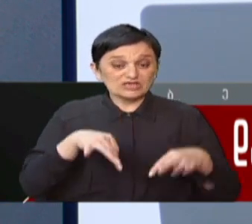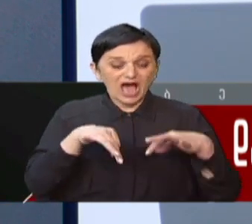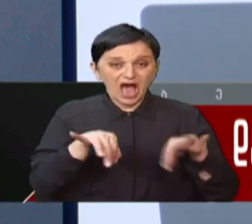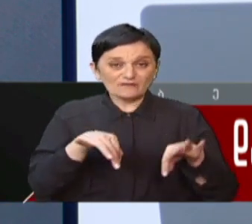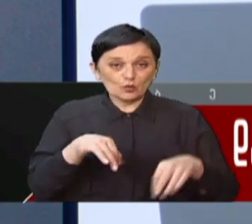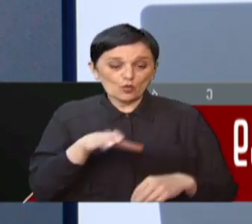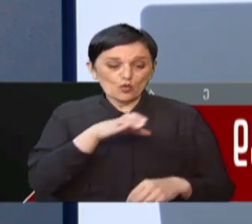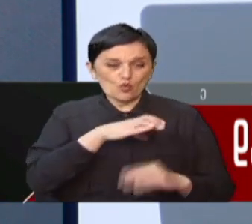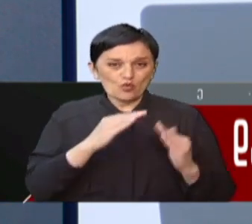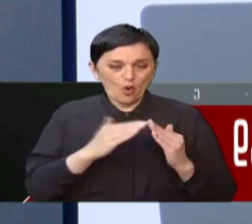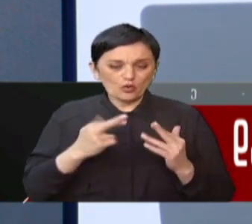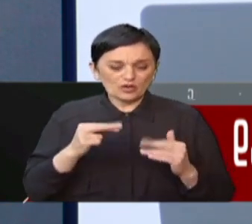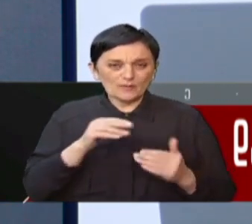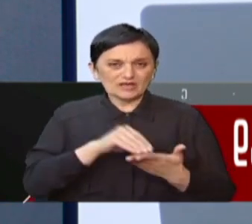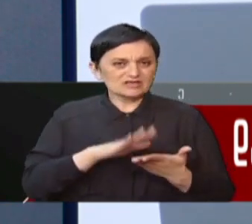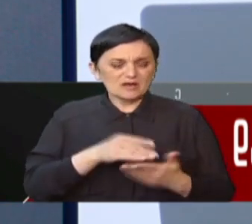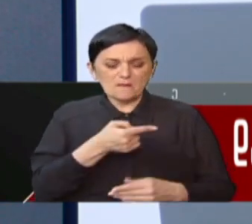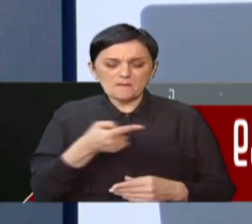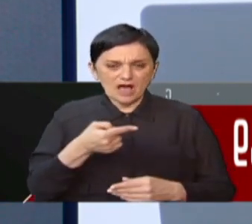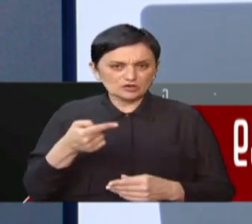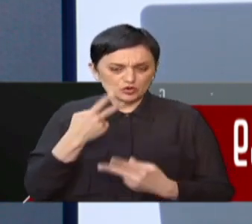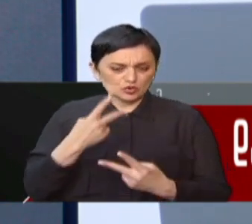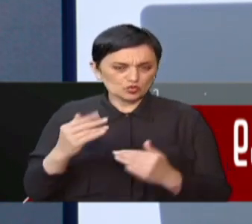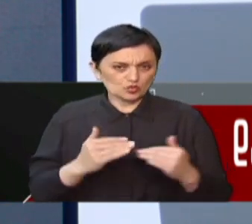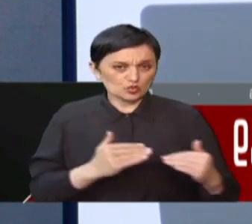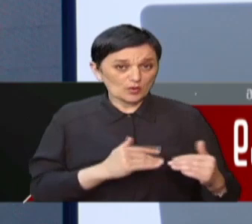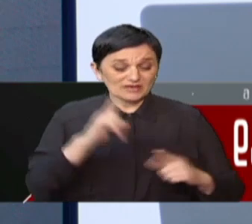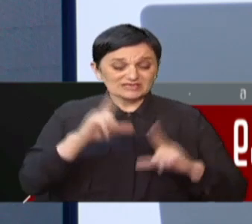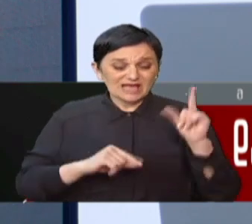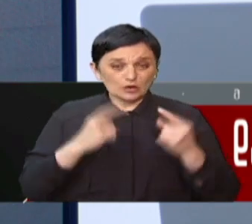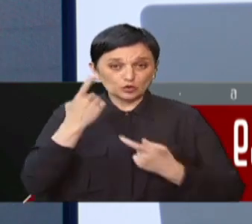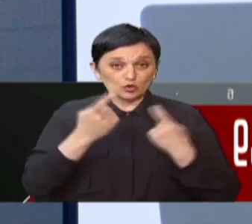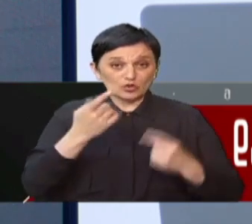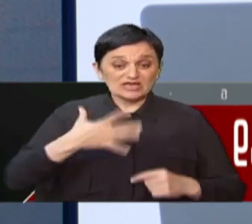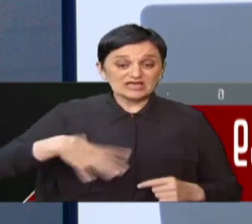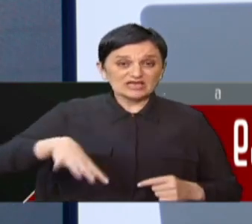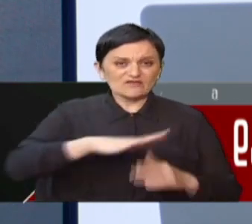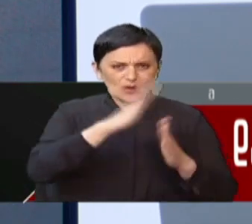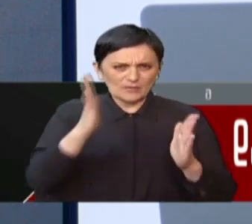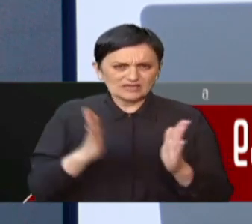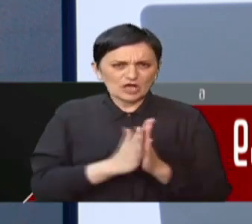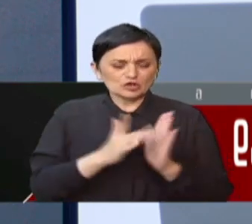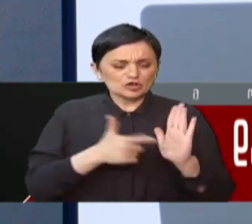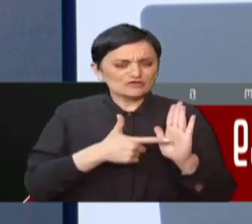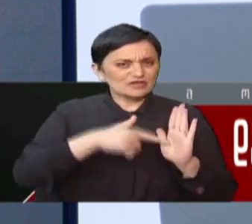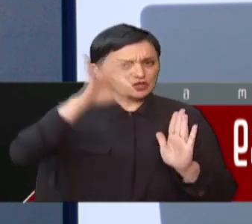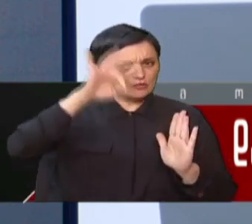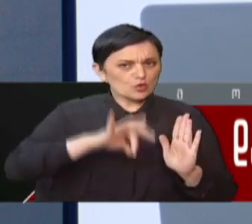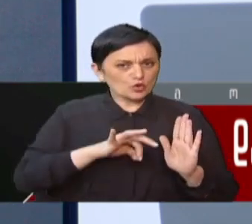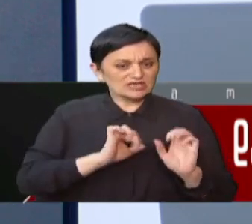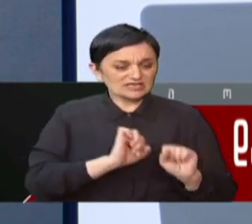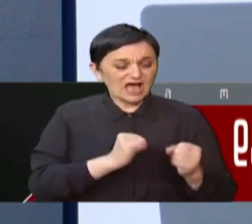და უძრავი ქონების დაზღვევის კუთხით პასიურობა შეინიშნება. სტატისტიკური მონაცემებით ქვეყნის მთელი ავტოპარკის მხოლოდ 7%-ია